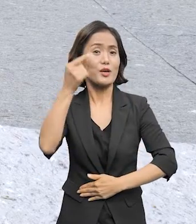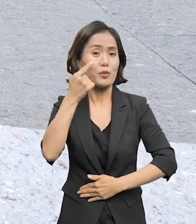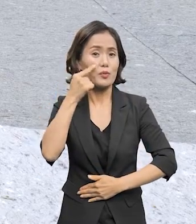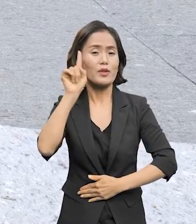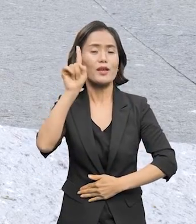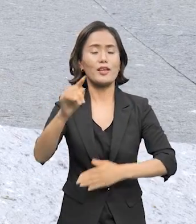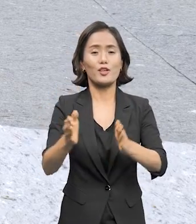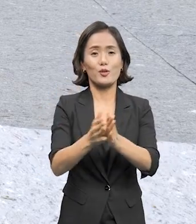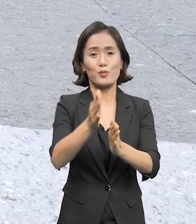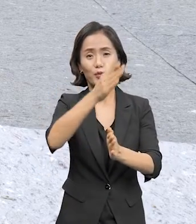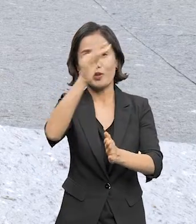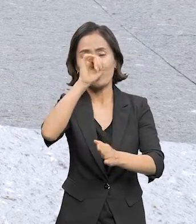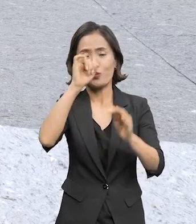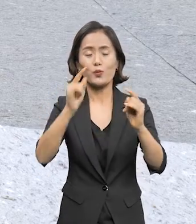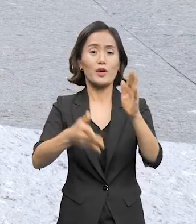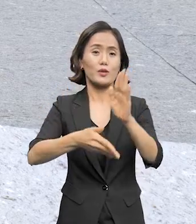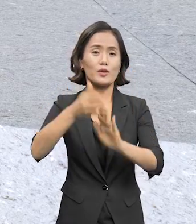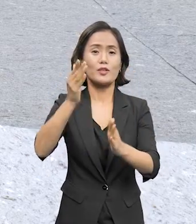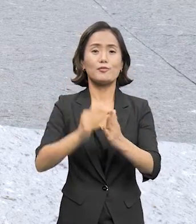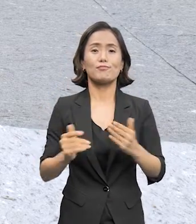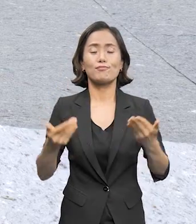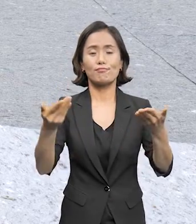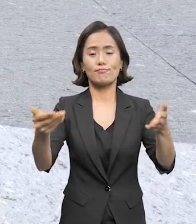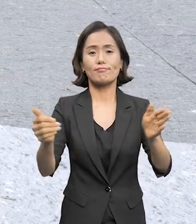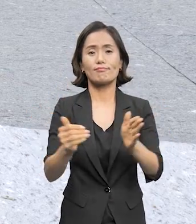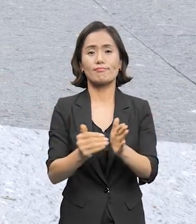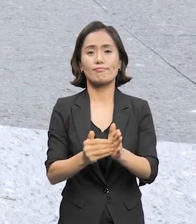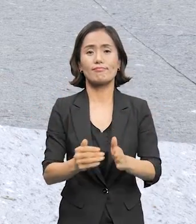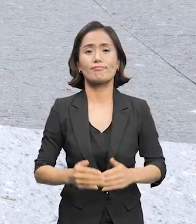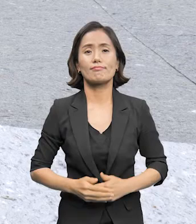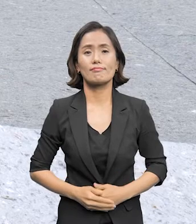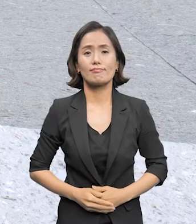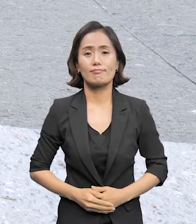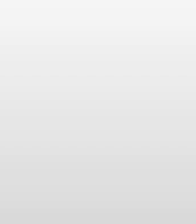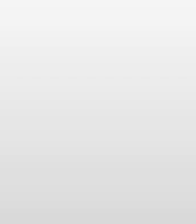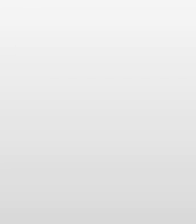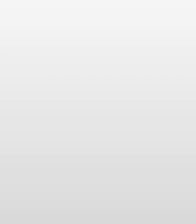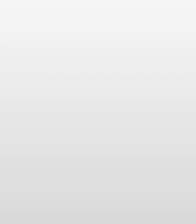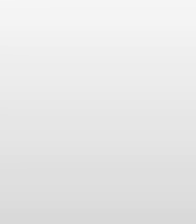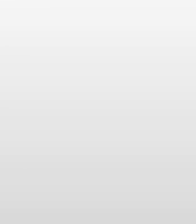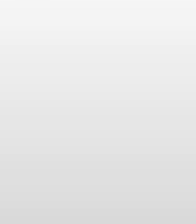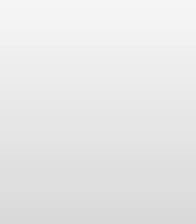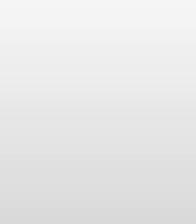기대해봅니다. 내일이 빛나는 기회 도시에서 헬로 광주 정직현입니다.